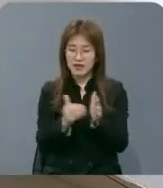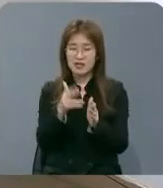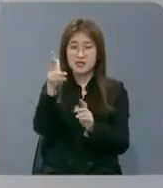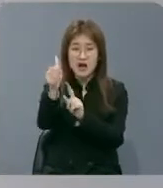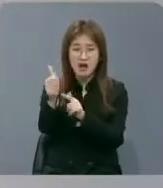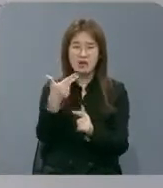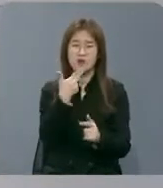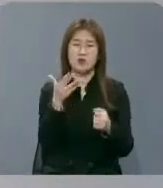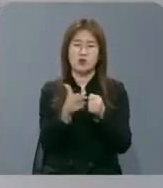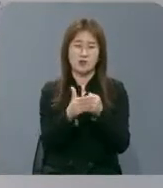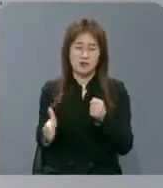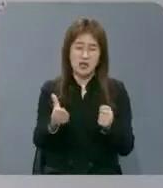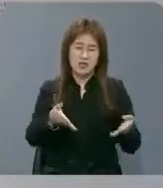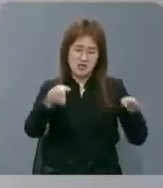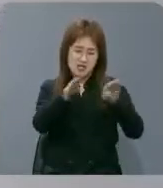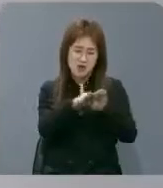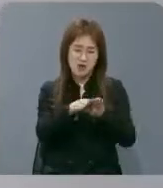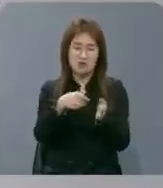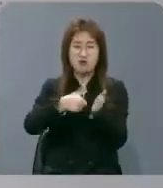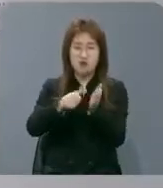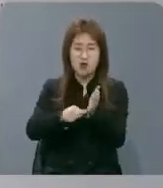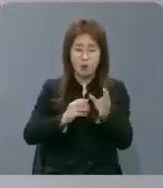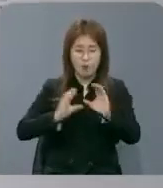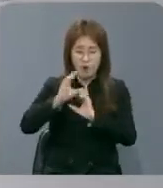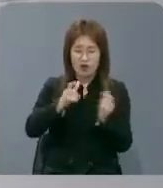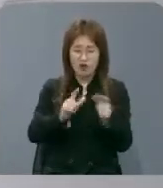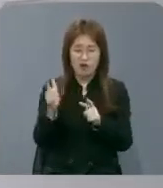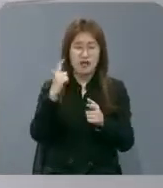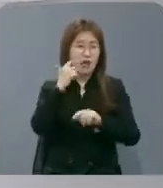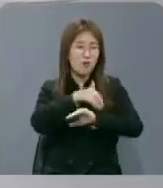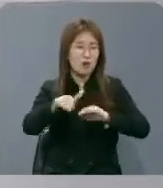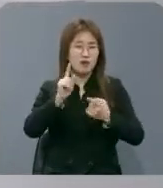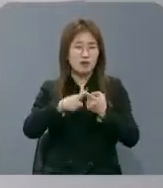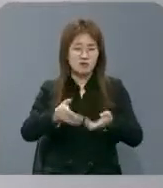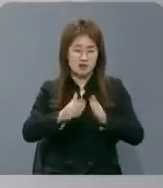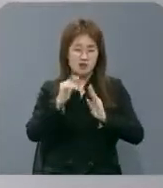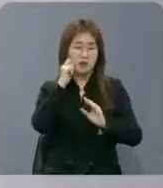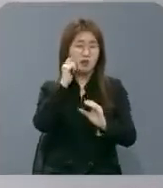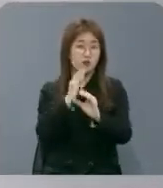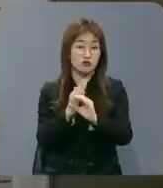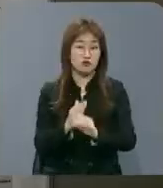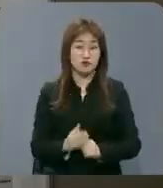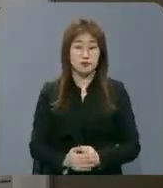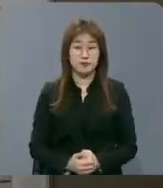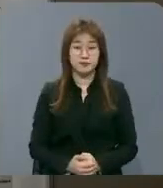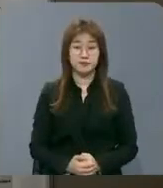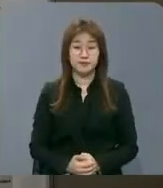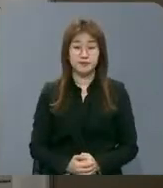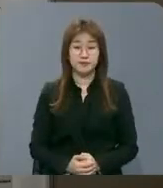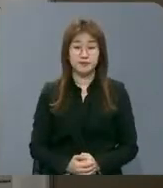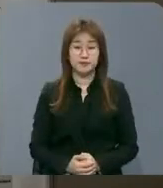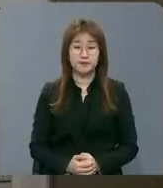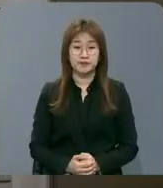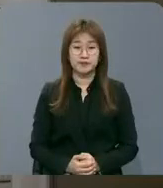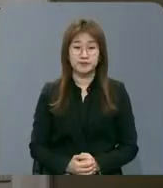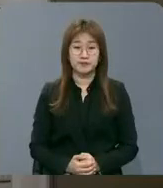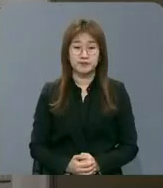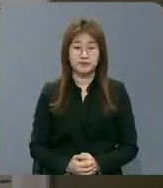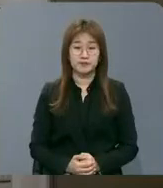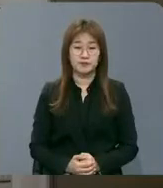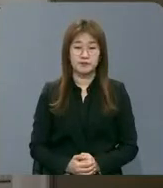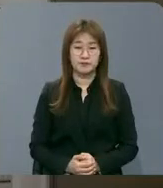장도 없어 시설과 작품 보강 등 장기적인 발전 기획을 세원 하기 어렵습니다 1건 있어서